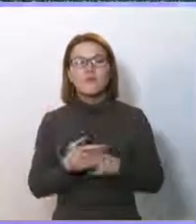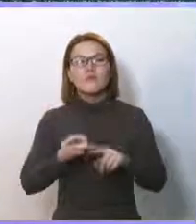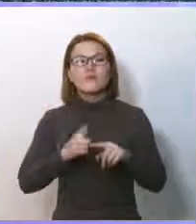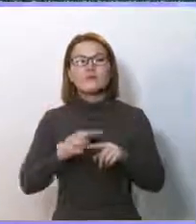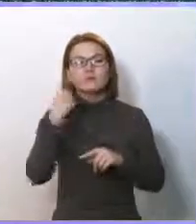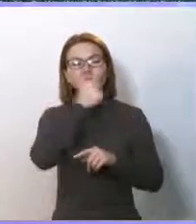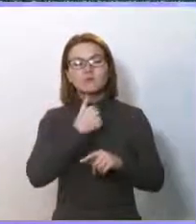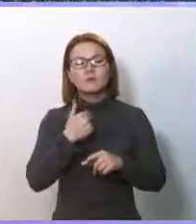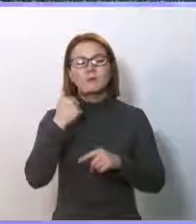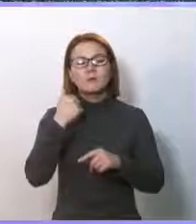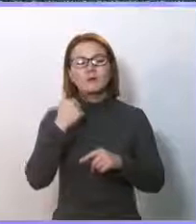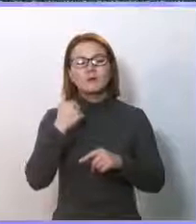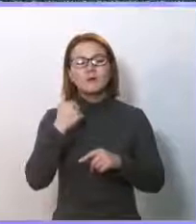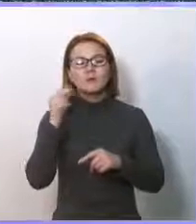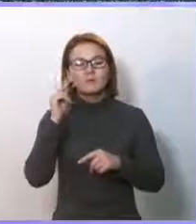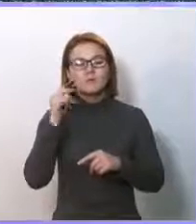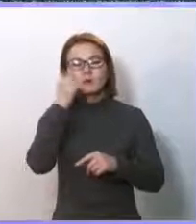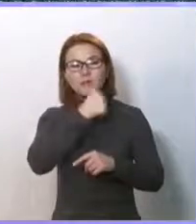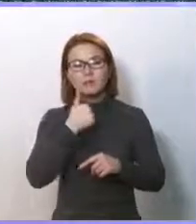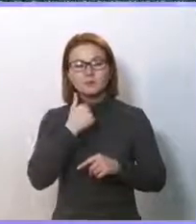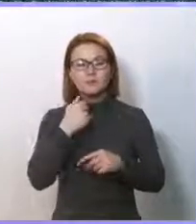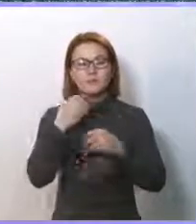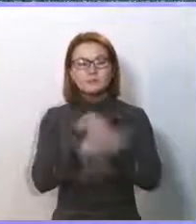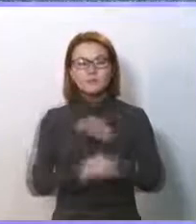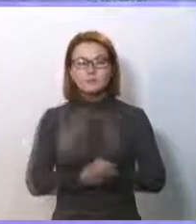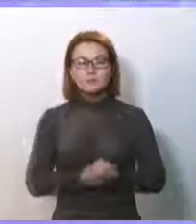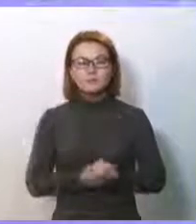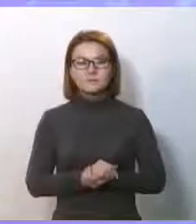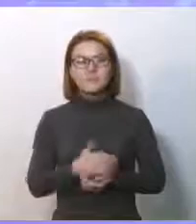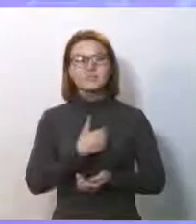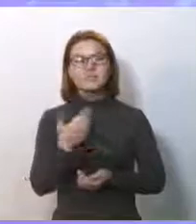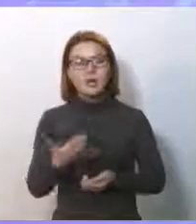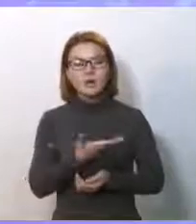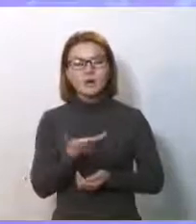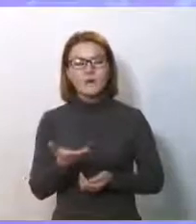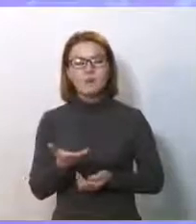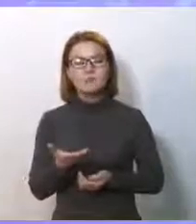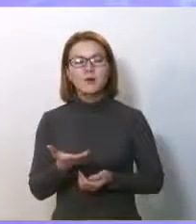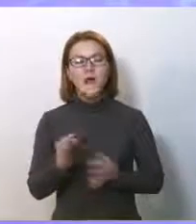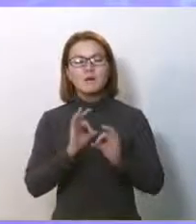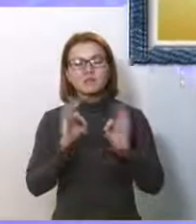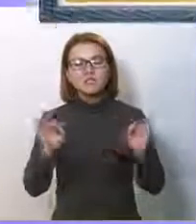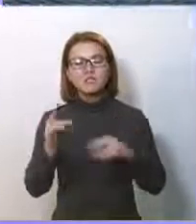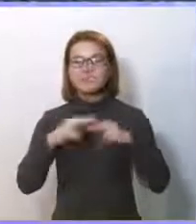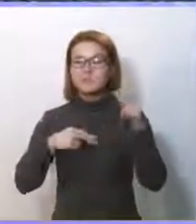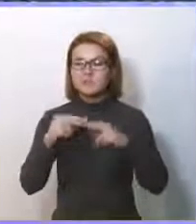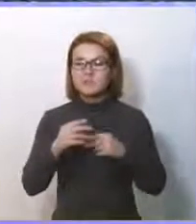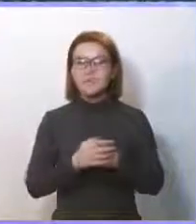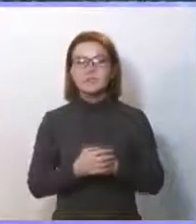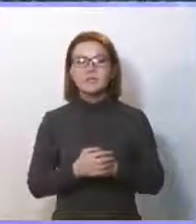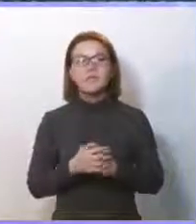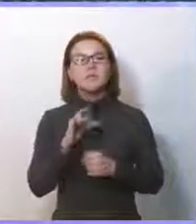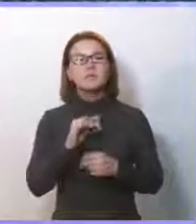году. Впереди у вас летние каникулы. Желаю вам отличного настроения